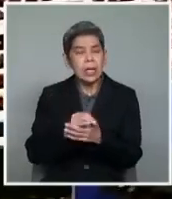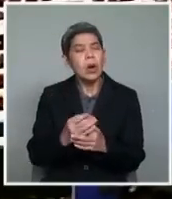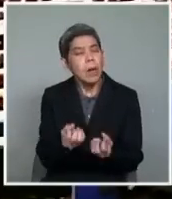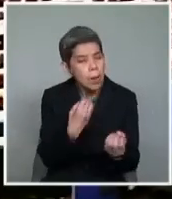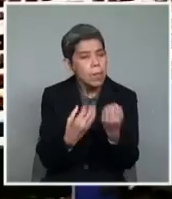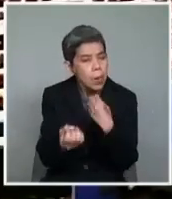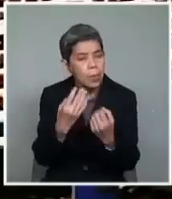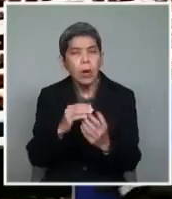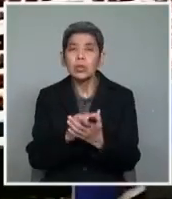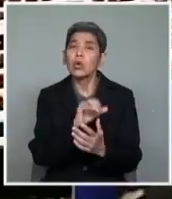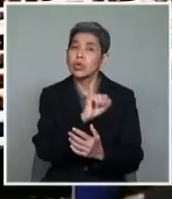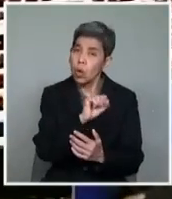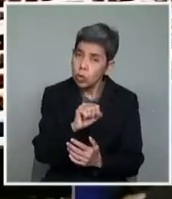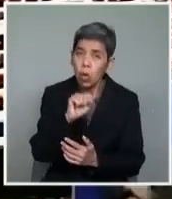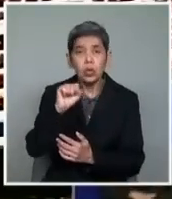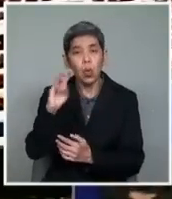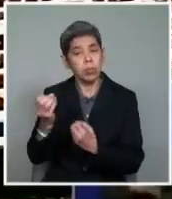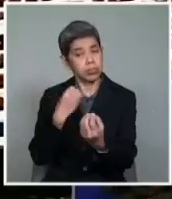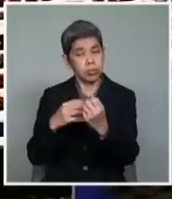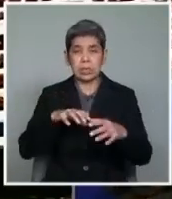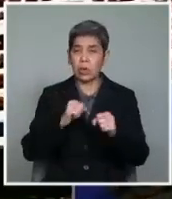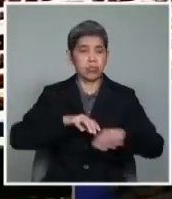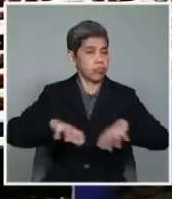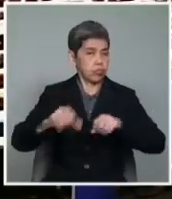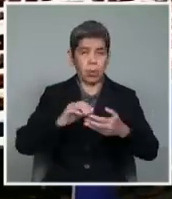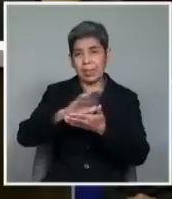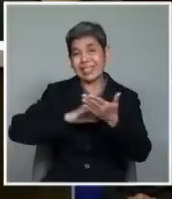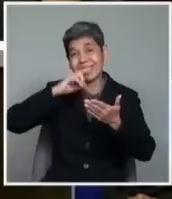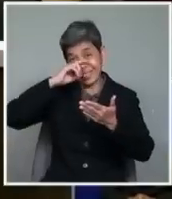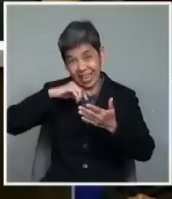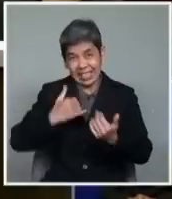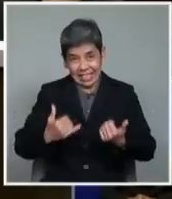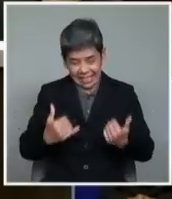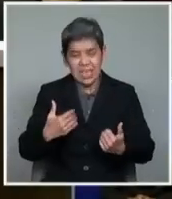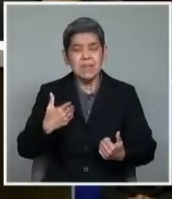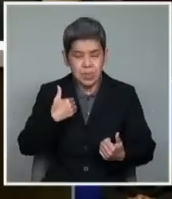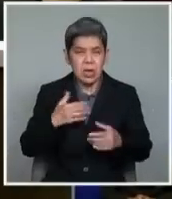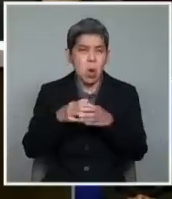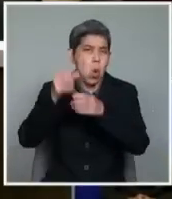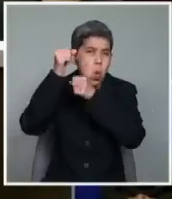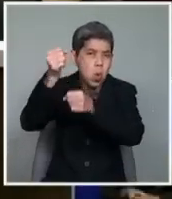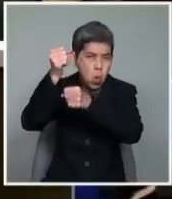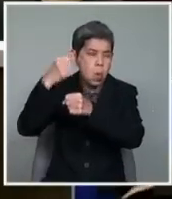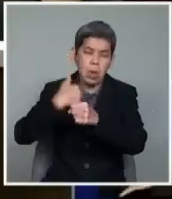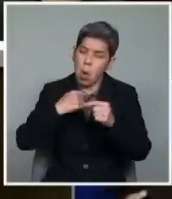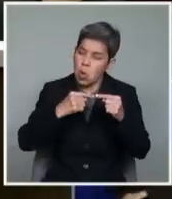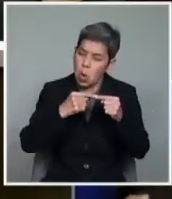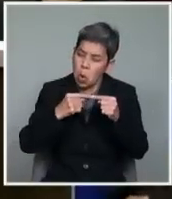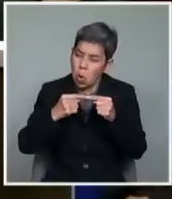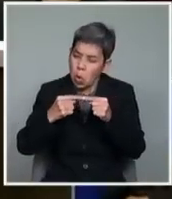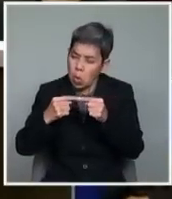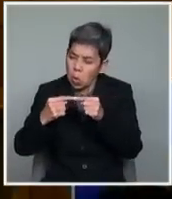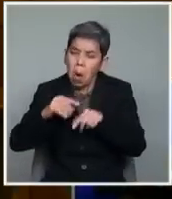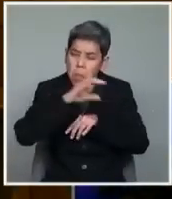ความคิดเห็นจากสมาชิกต่อแนวทางการบริหารราชการแผ่นดินว่าเนื่องจากมีการชุมนุมที่สอบเขาจะยืดเยื้อและขยายตัวอย่